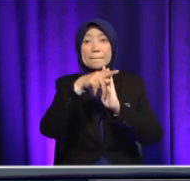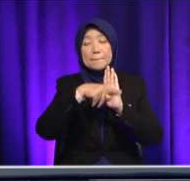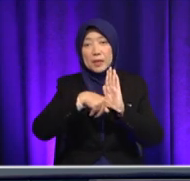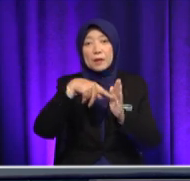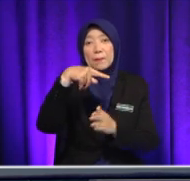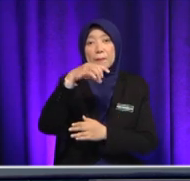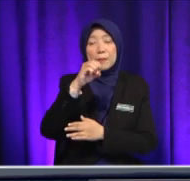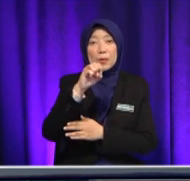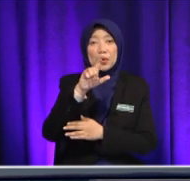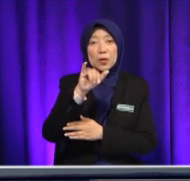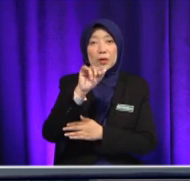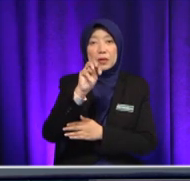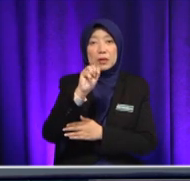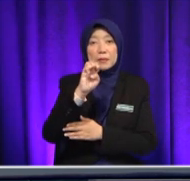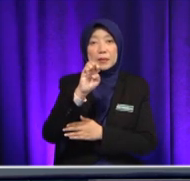pempolimeran.